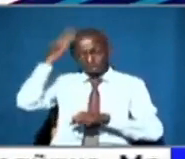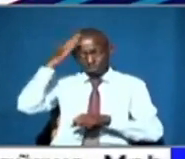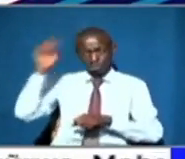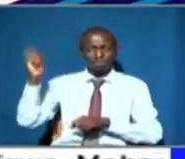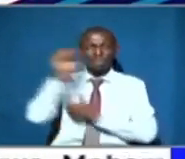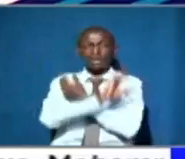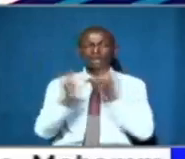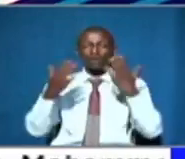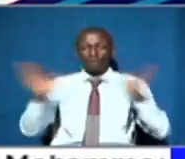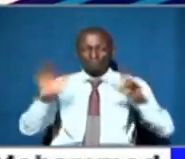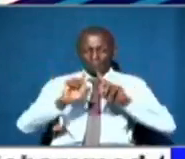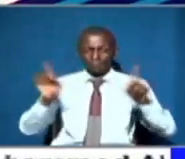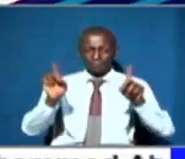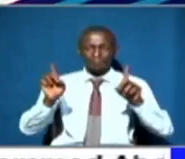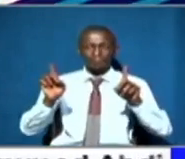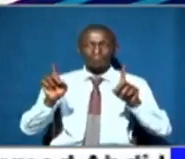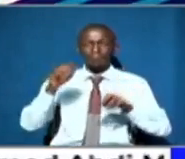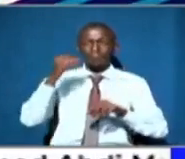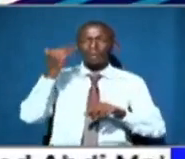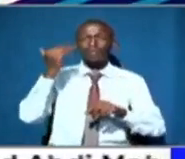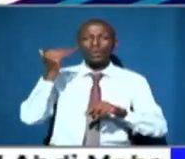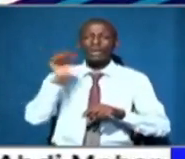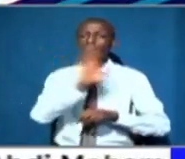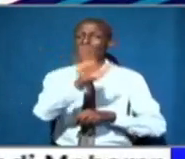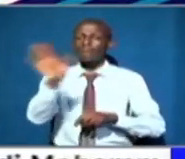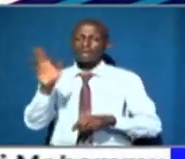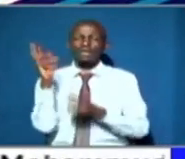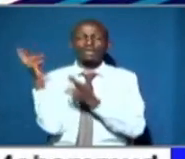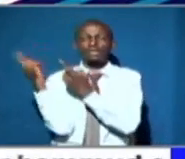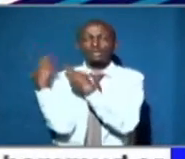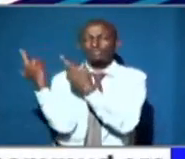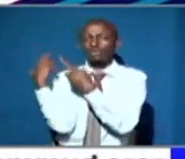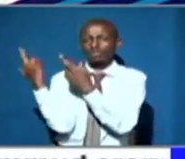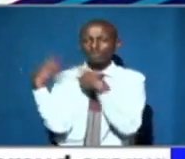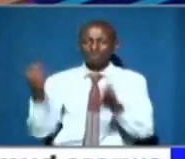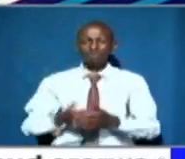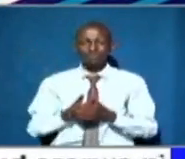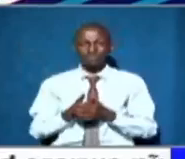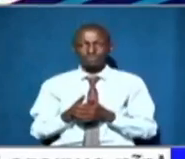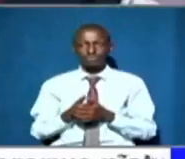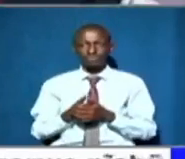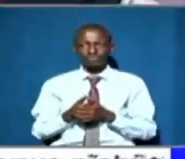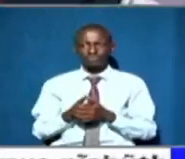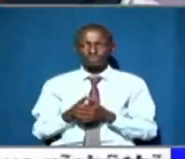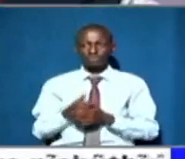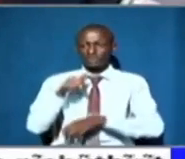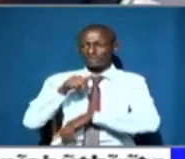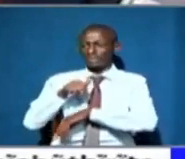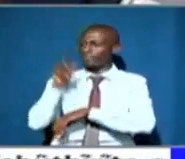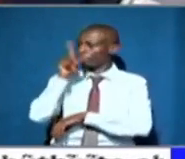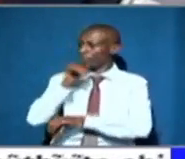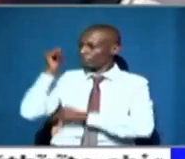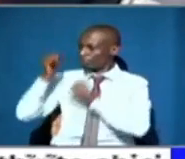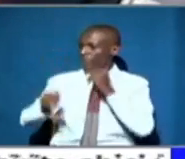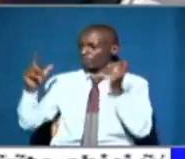kuhingura bururi no mundu ogutuma bururi uhingurwo niwe mwiroreri wa Inoro TV tukirikia Sheikh Ramadan kigo gaku kya